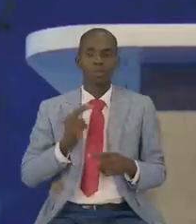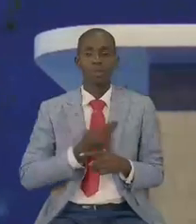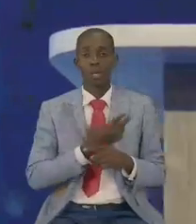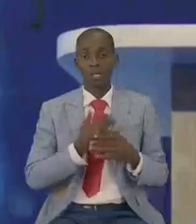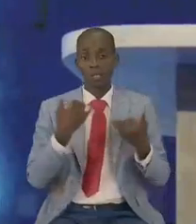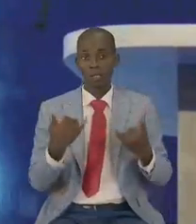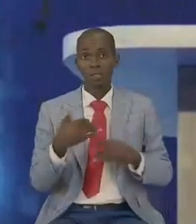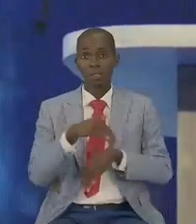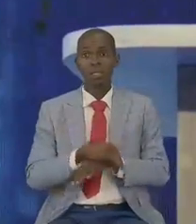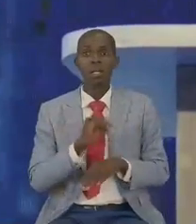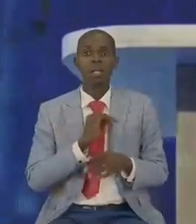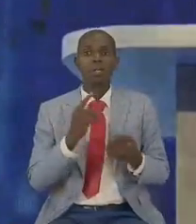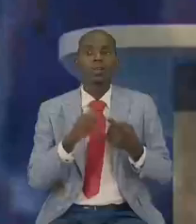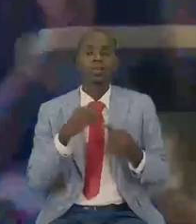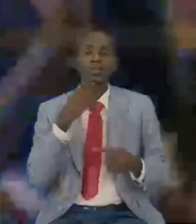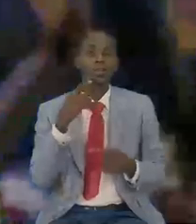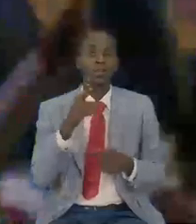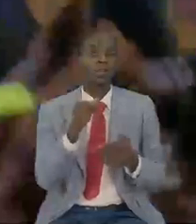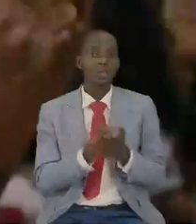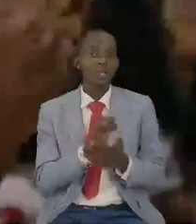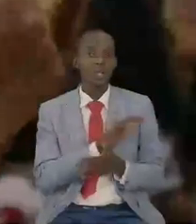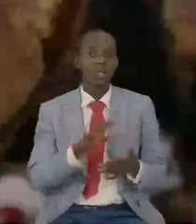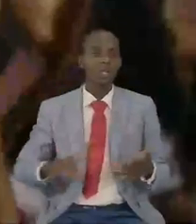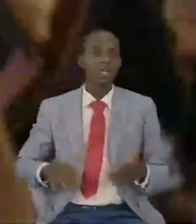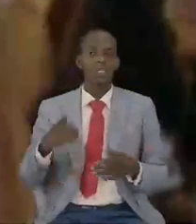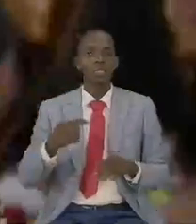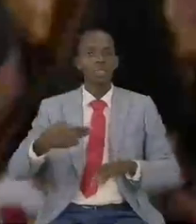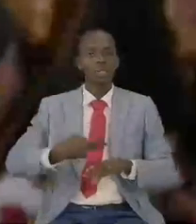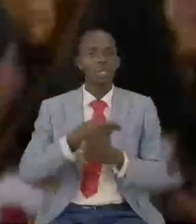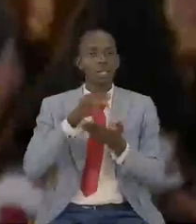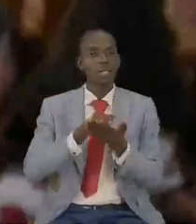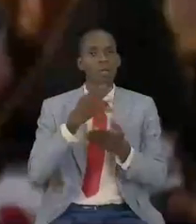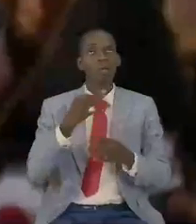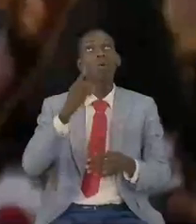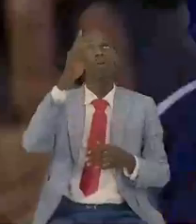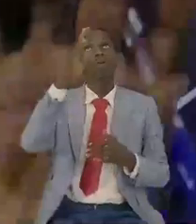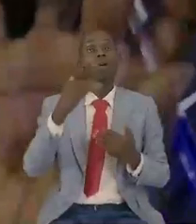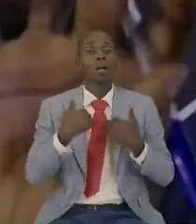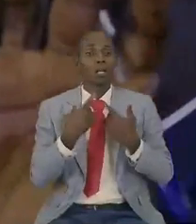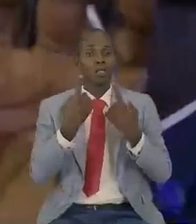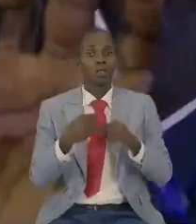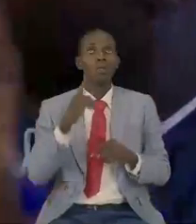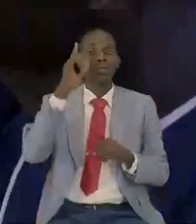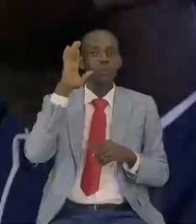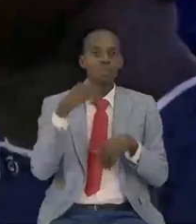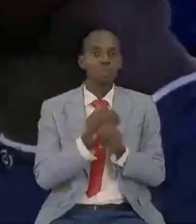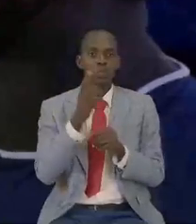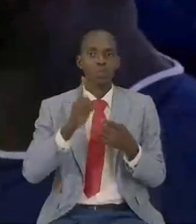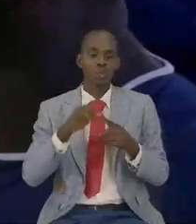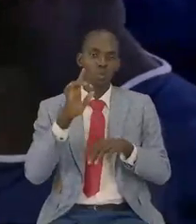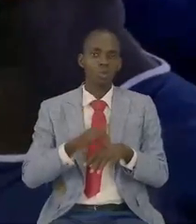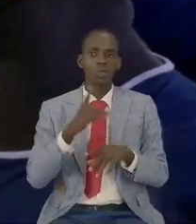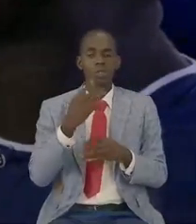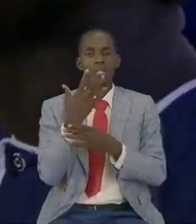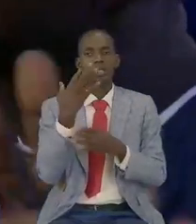je viens te dire que Christ, l'agneau de Dieu, est venu et il t'amènera à toucher la main